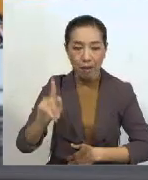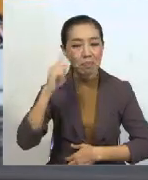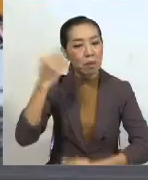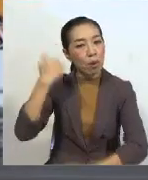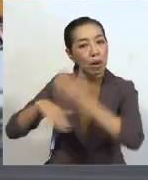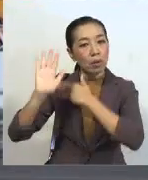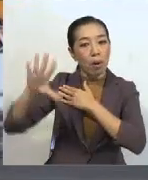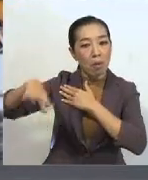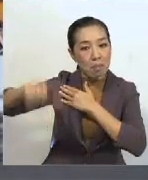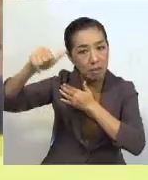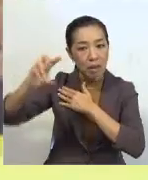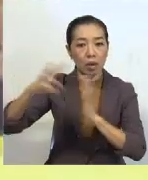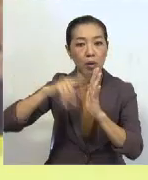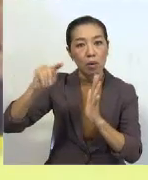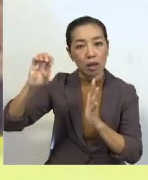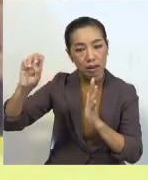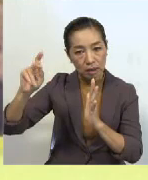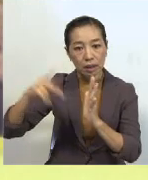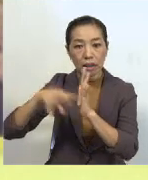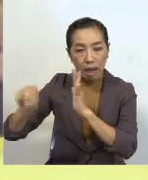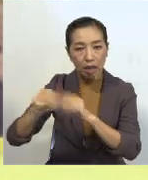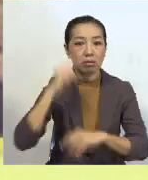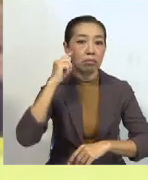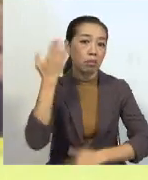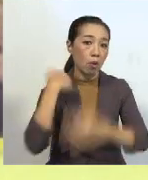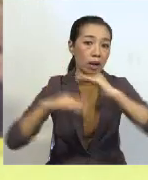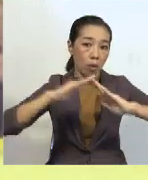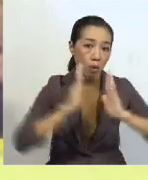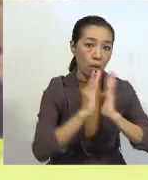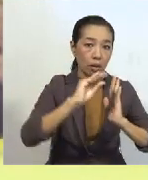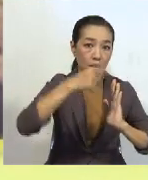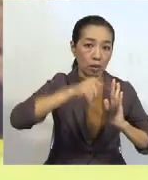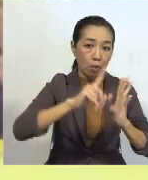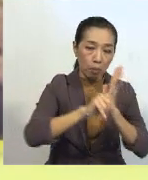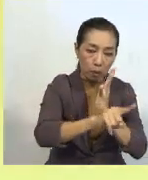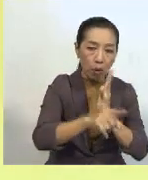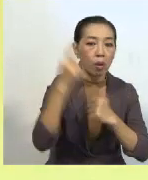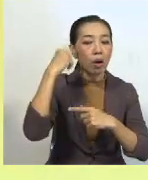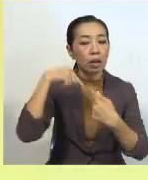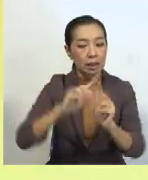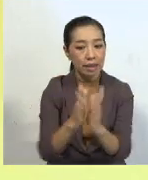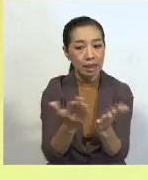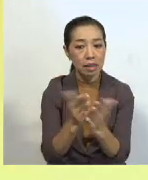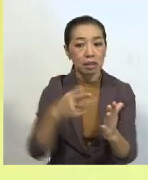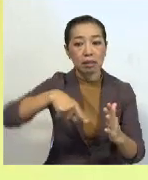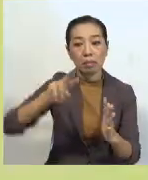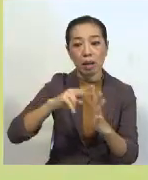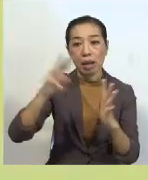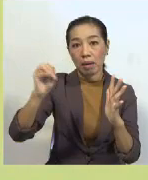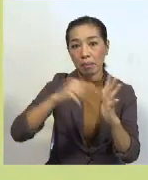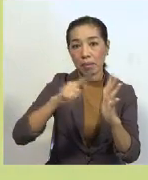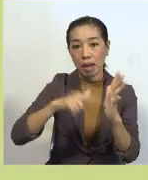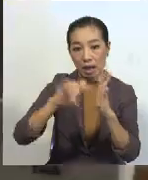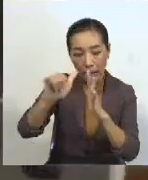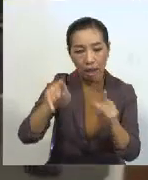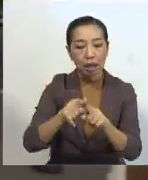ประวัติคัมภีร์พระมาลัยบันทึกเหตุการณ์เมื่อครั้งที่สมเด็จพระวรรณรัตน์เจ้าอาวาสวัดโพได้เข้าเฝ้าสมเด็จพระสันตะปาปาป